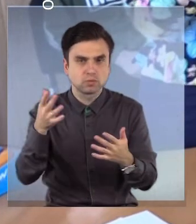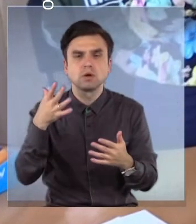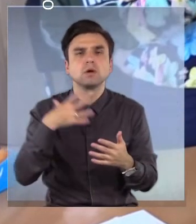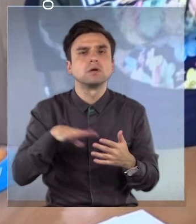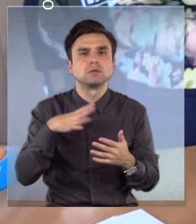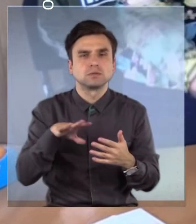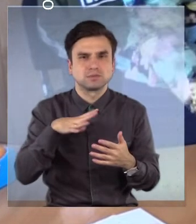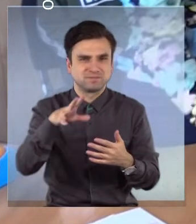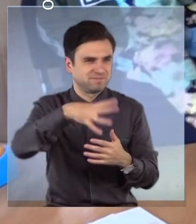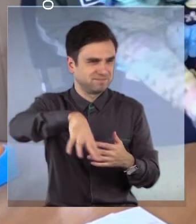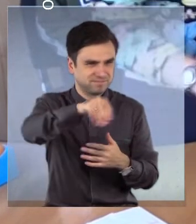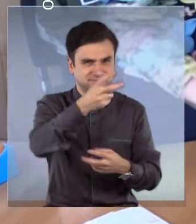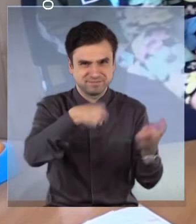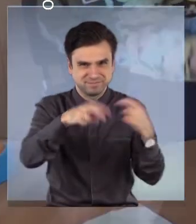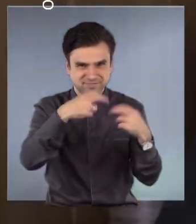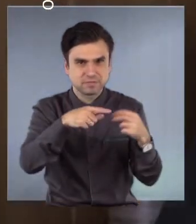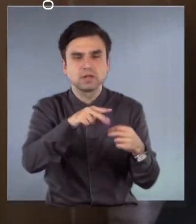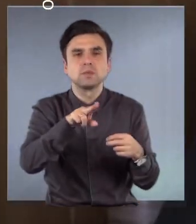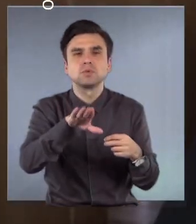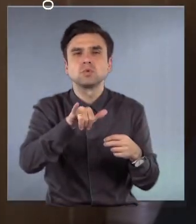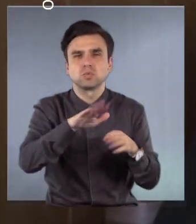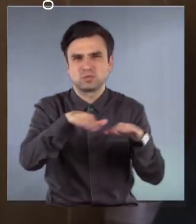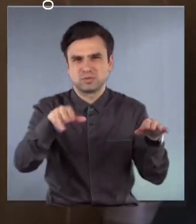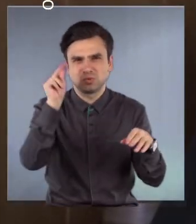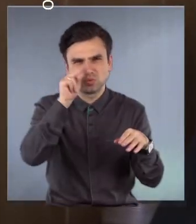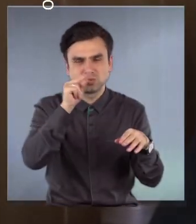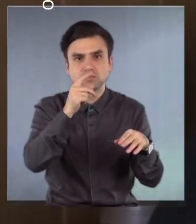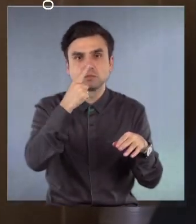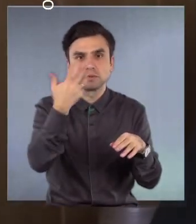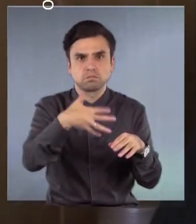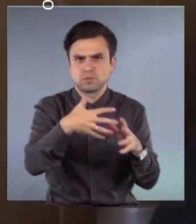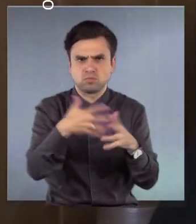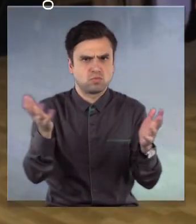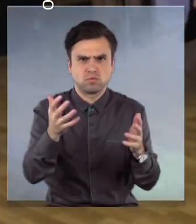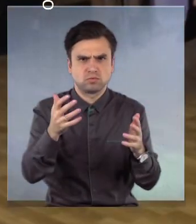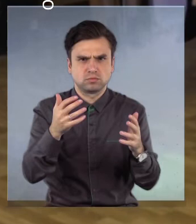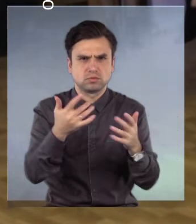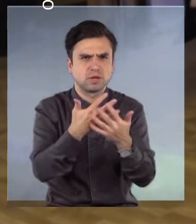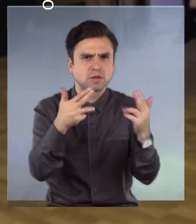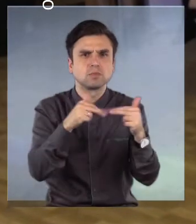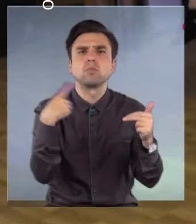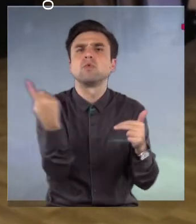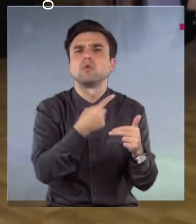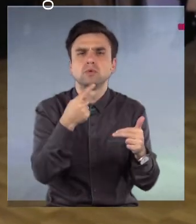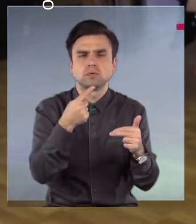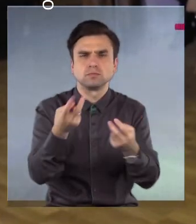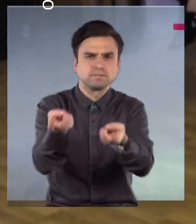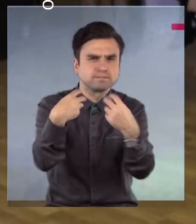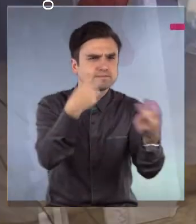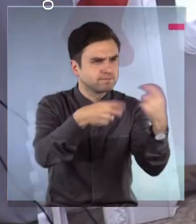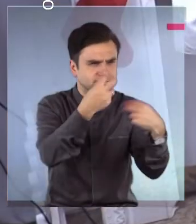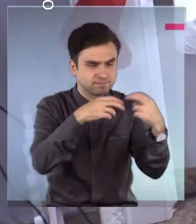участь вихованці з більш ніж 50 професійно-технічних закладів Дніпропетровської області. Така школа етикету,